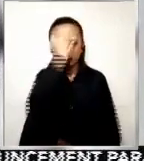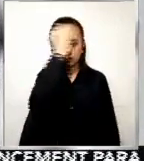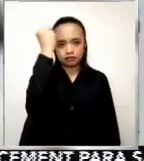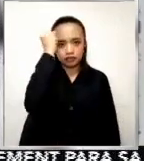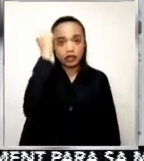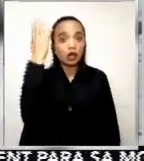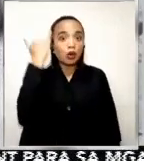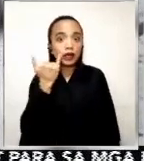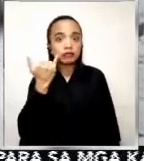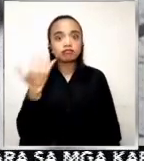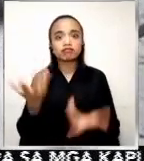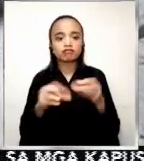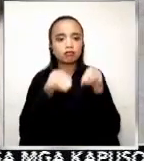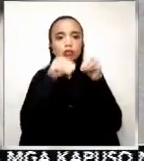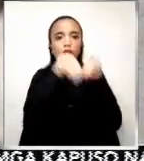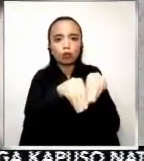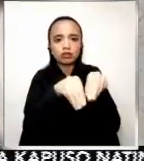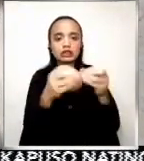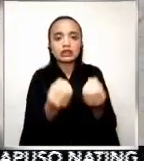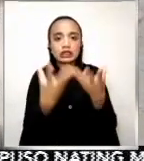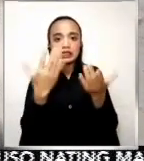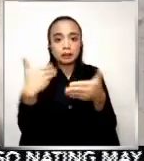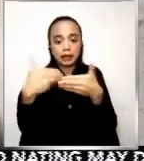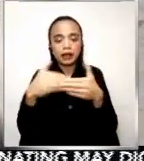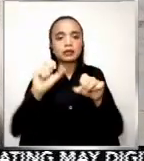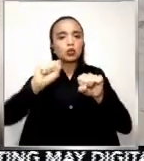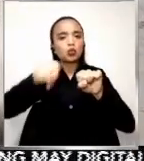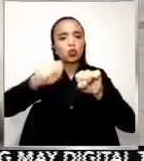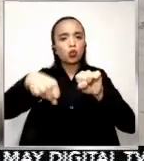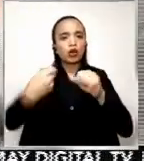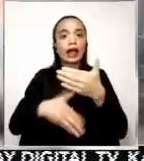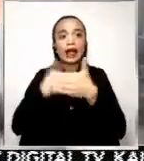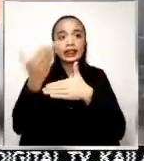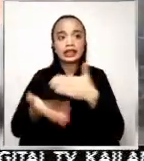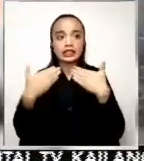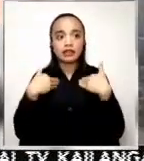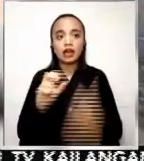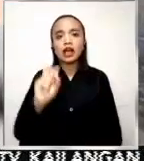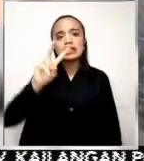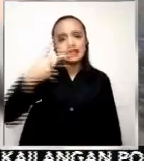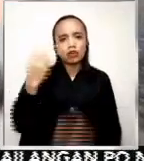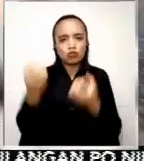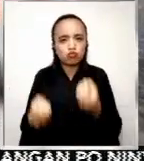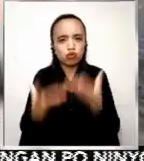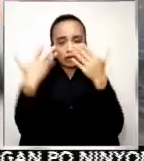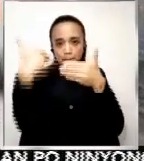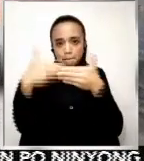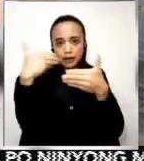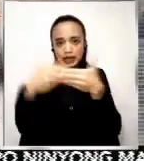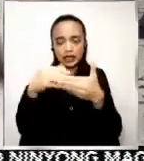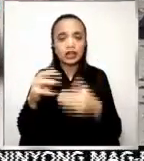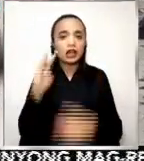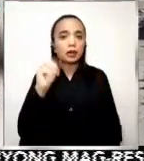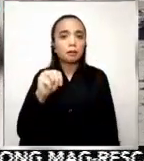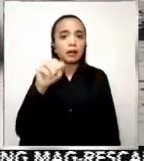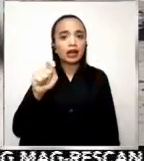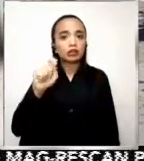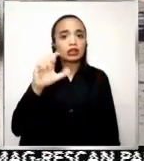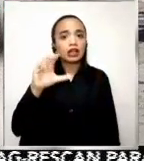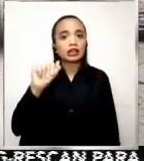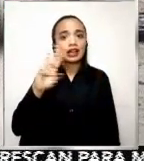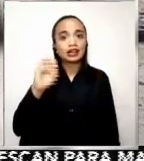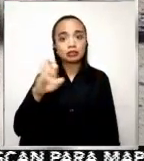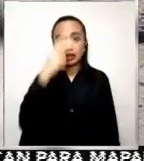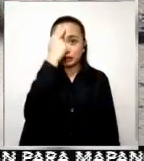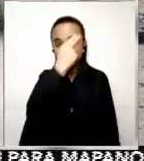ang bomba sa isang motorsiklo. Sinundan niya ng ikalawang pagsabog sa tapat ng Mount Carmel Cathedral na isang babaeng suicide bomber